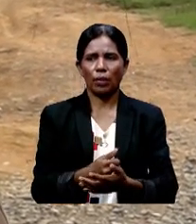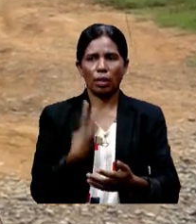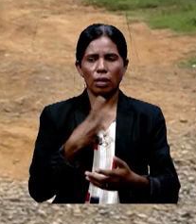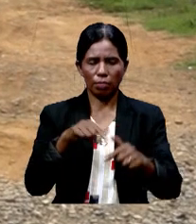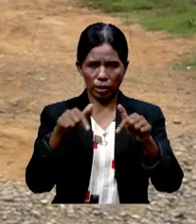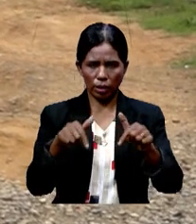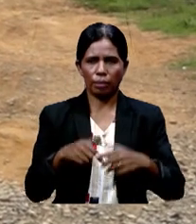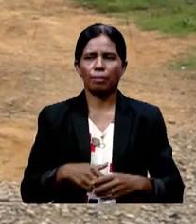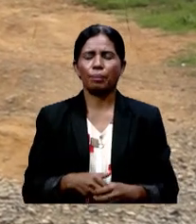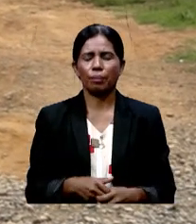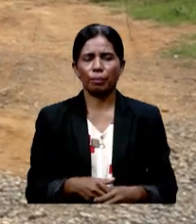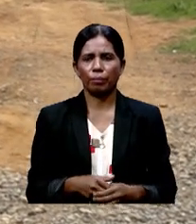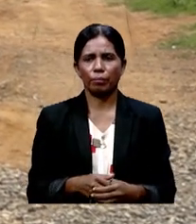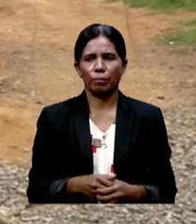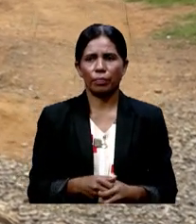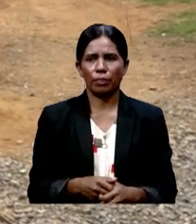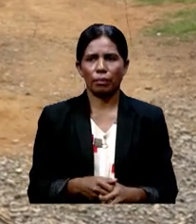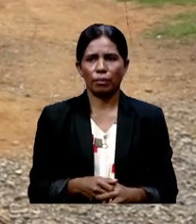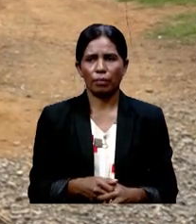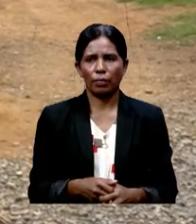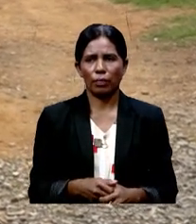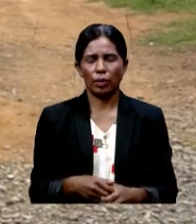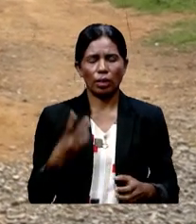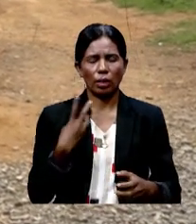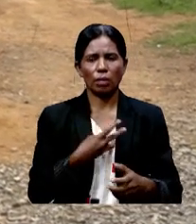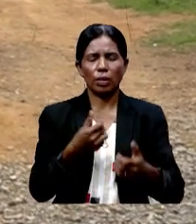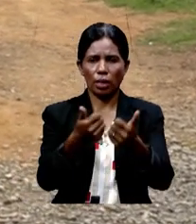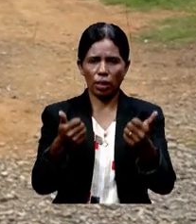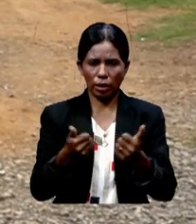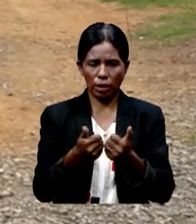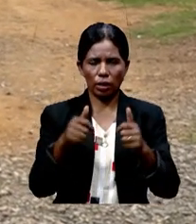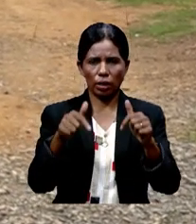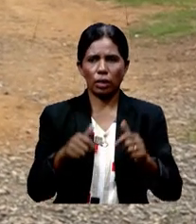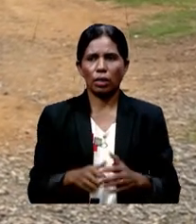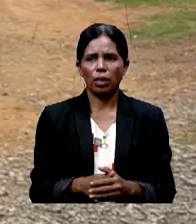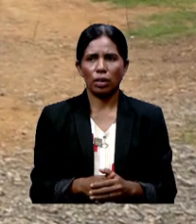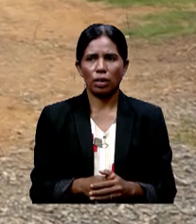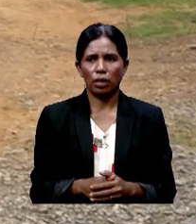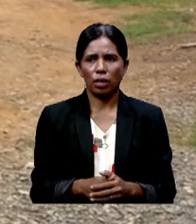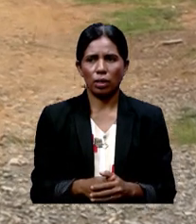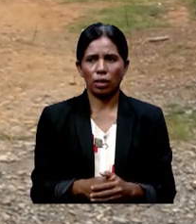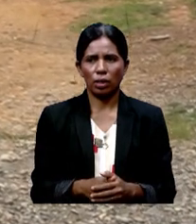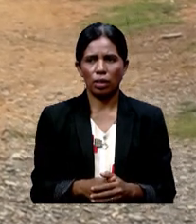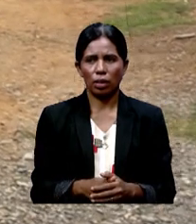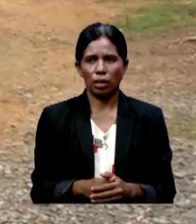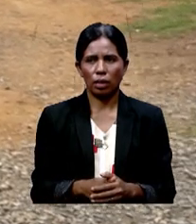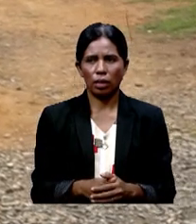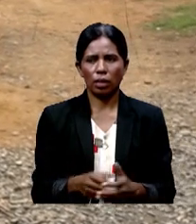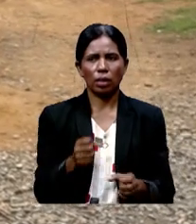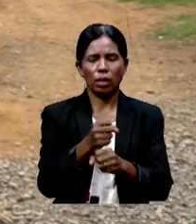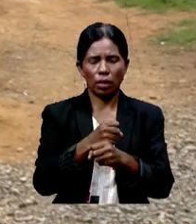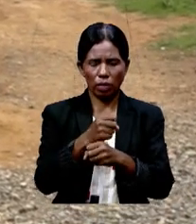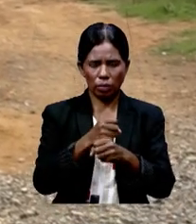ami a ami i harreira nebe produce ne amne ka kolet amne ka